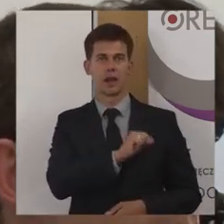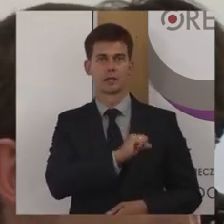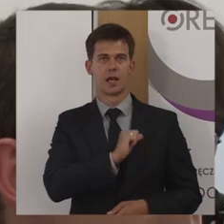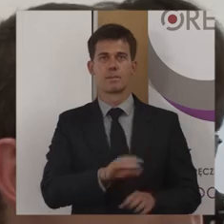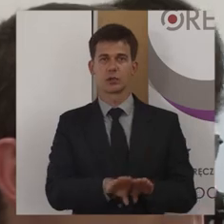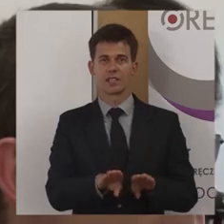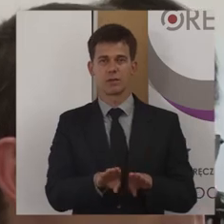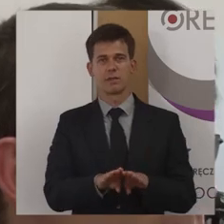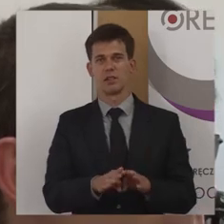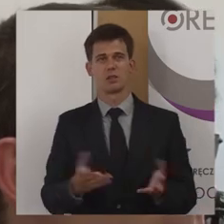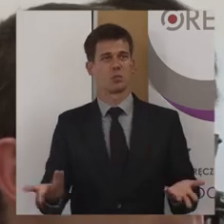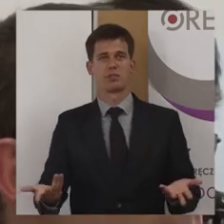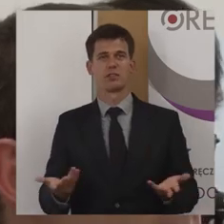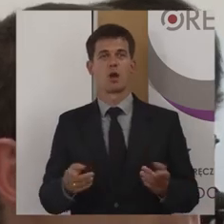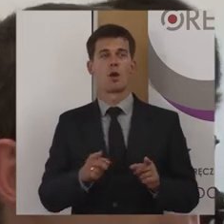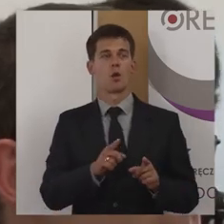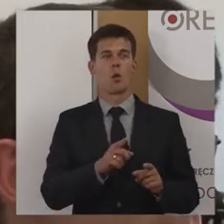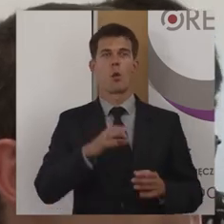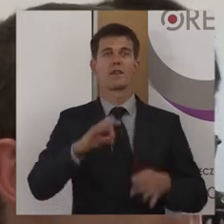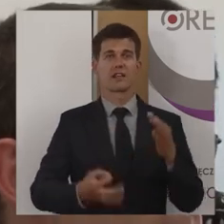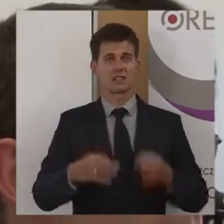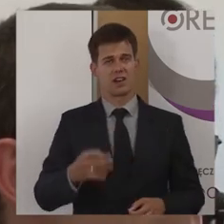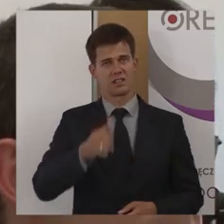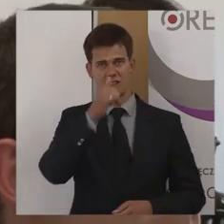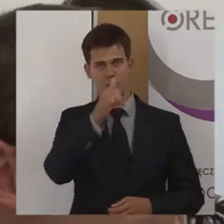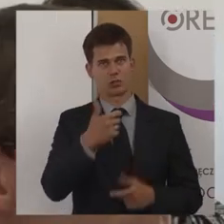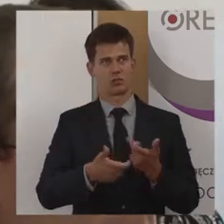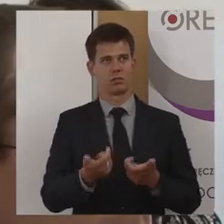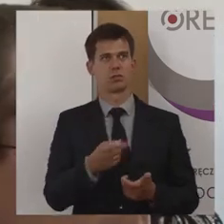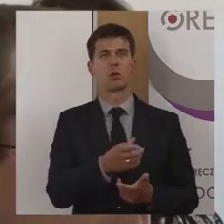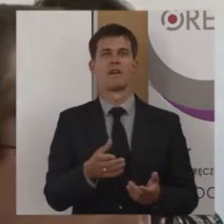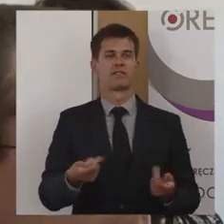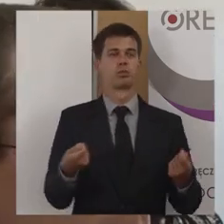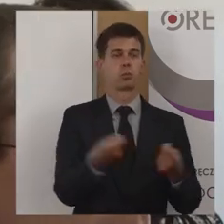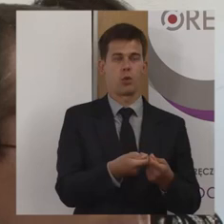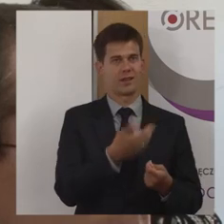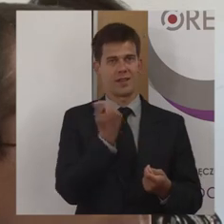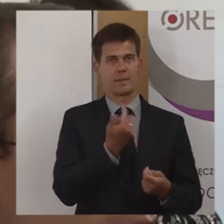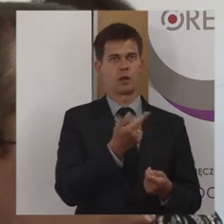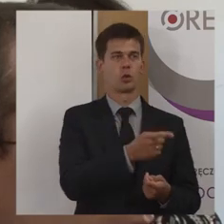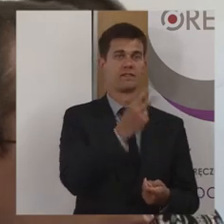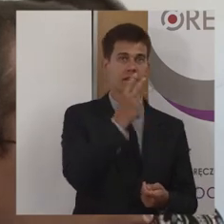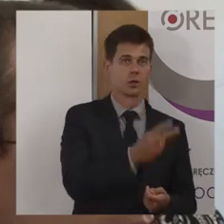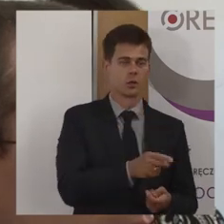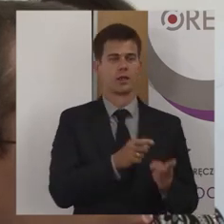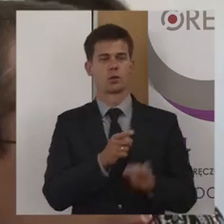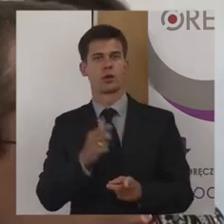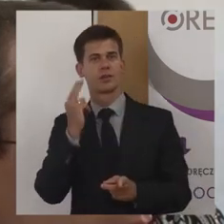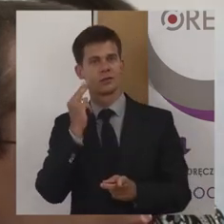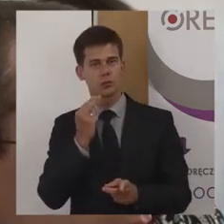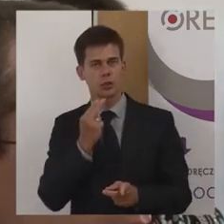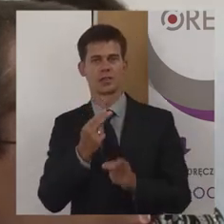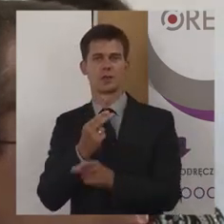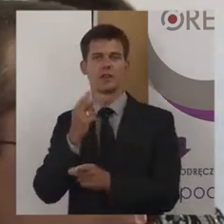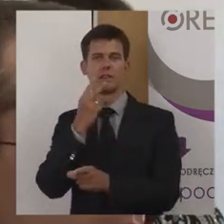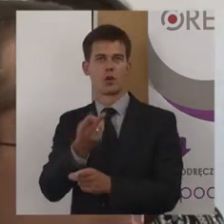nie da zrobić w sposób uniwersalny, tam nie ma żadnego wspólnego trzonu. Trzeba dla każdych dzieci chyba pisać osobne podręczniki. Natomiast już